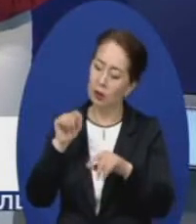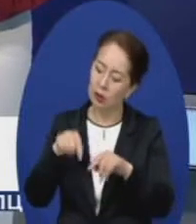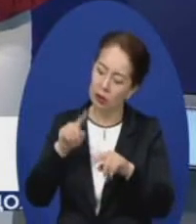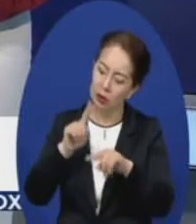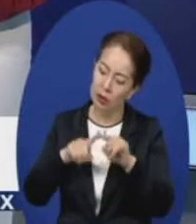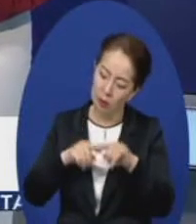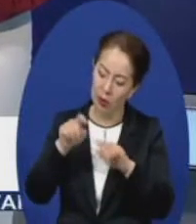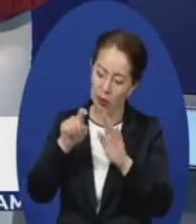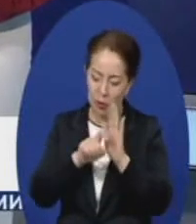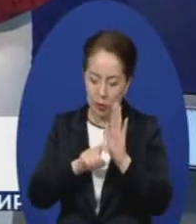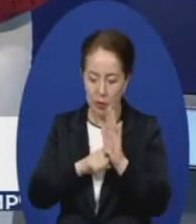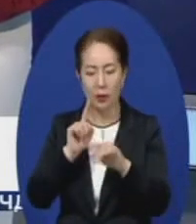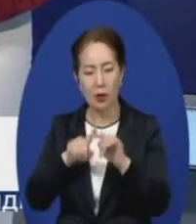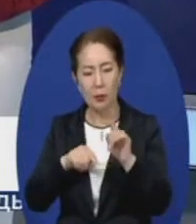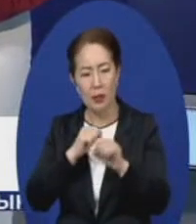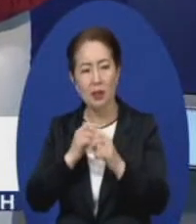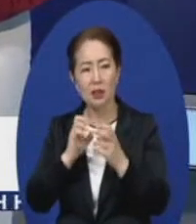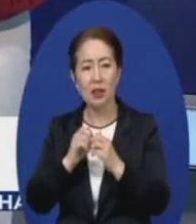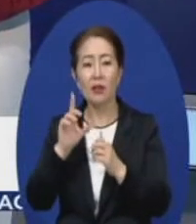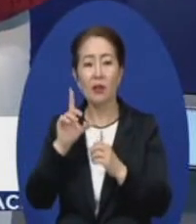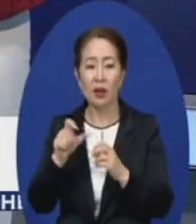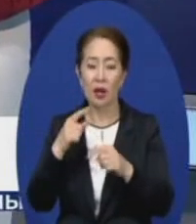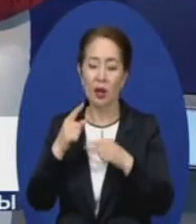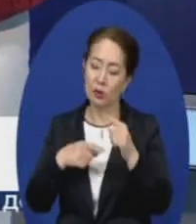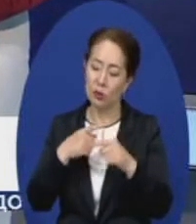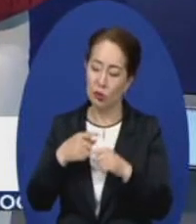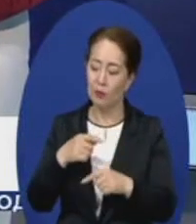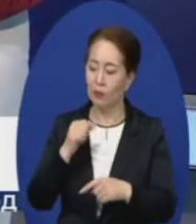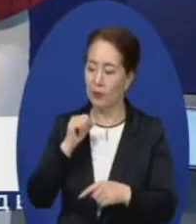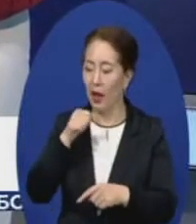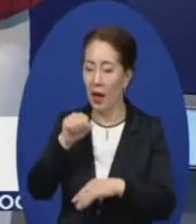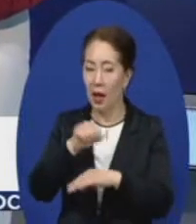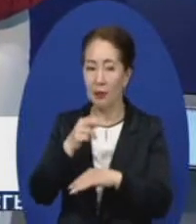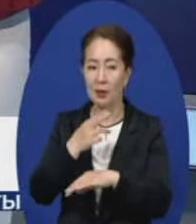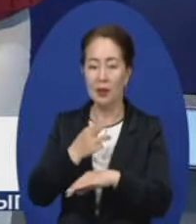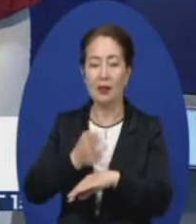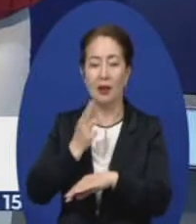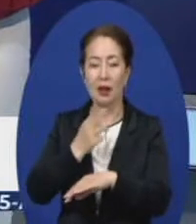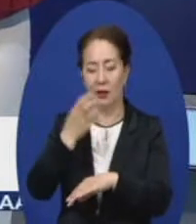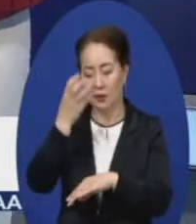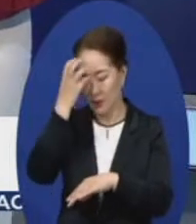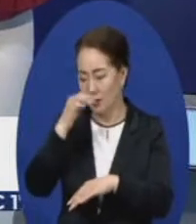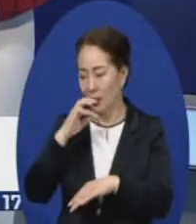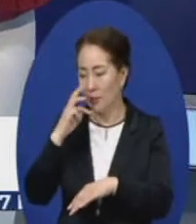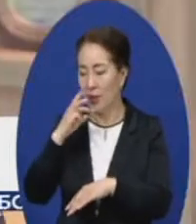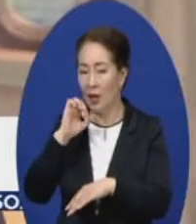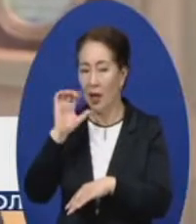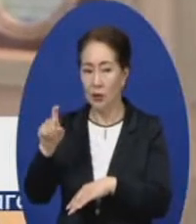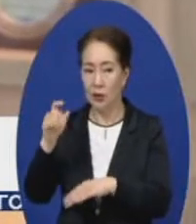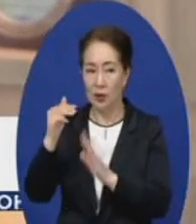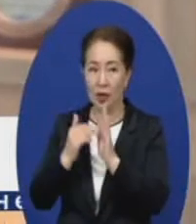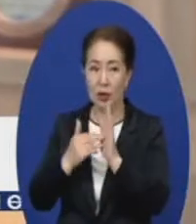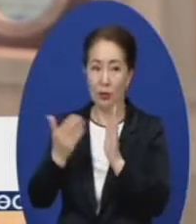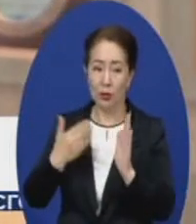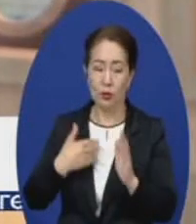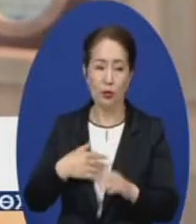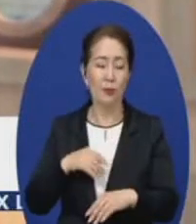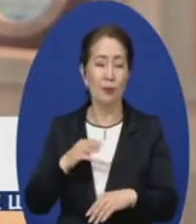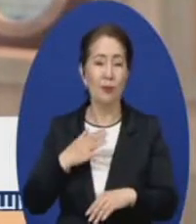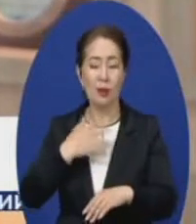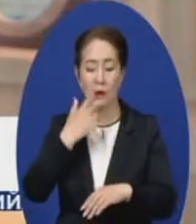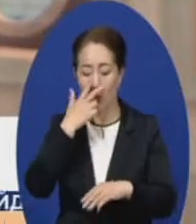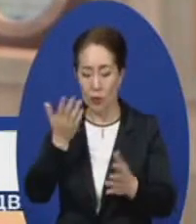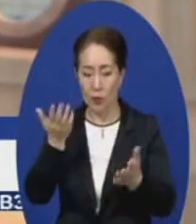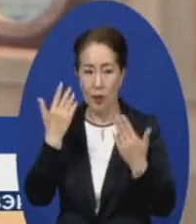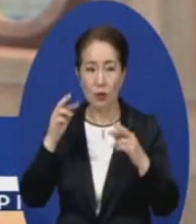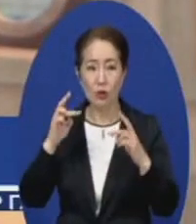хөтөлбөр дэвшүүлж ямар ажлуудыг орон нутгаар хийж байгаа вэ гэдэг талаар дараах аймгийн засаг дарга нар тайлбар өгсөн юм а. Энэ уран амьсгалын